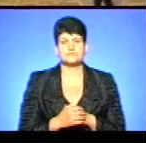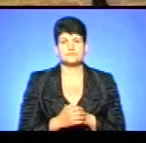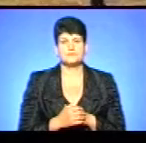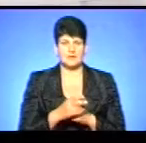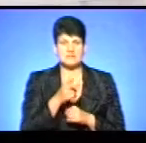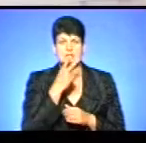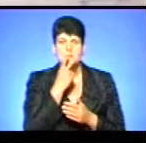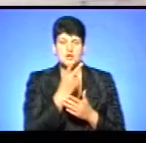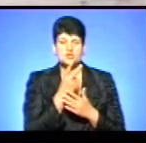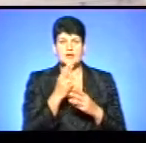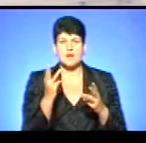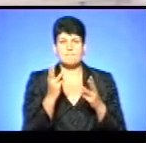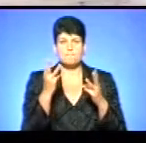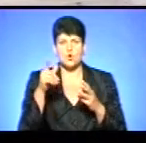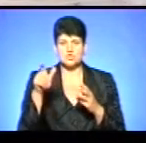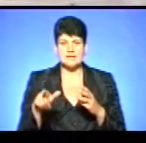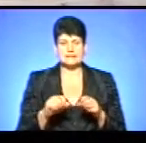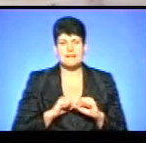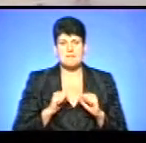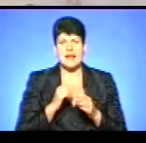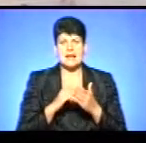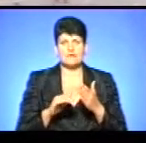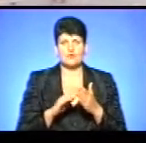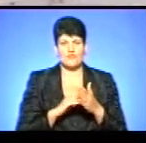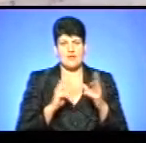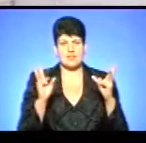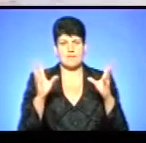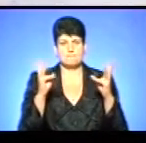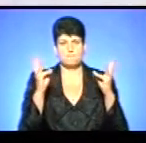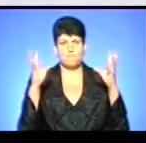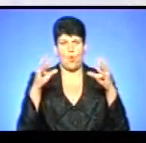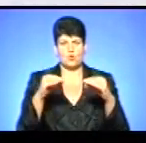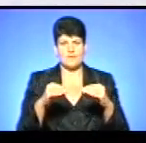Ви зараз бачите, як пожежники намагаються ліквідувати полум'я.